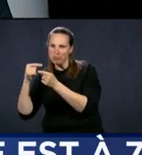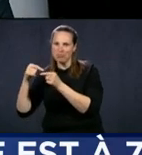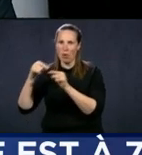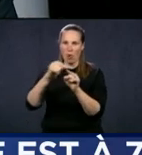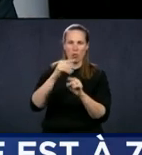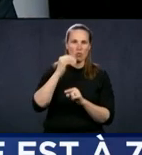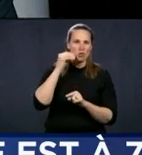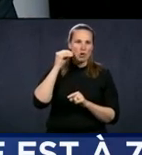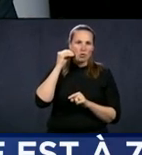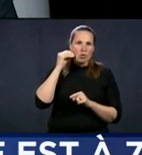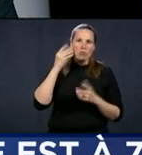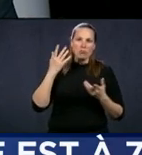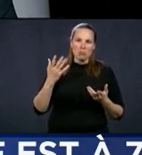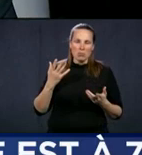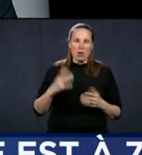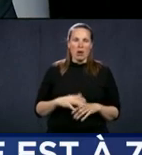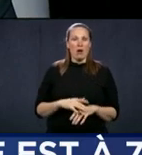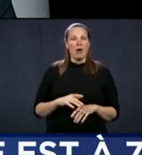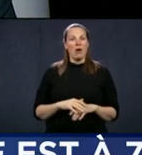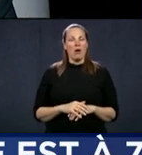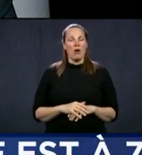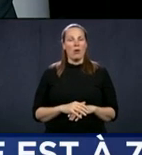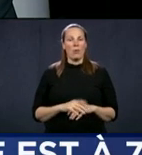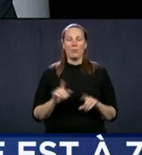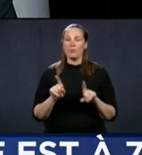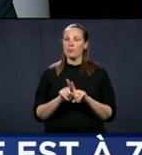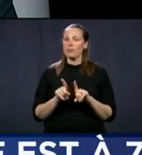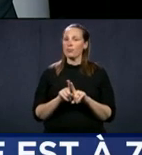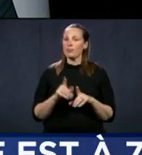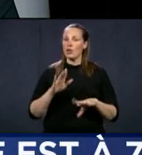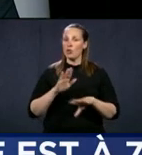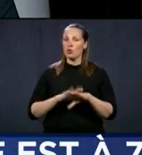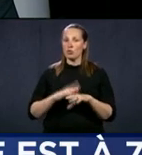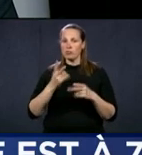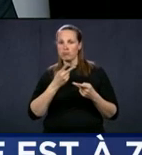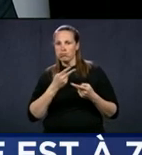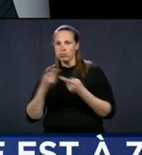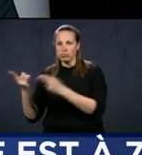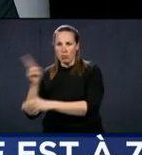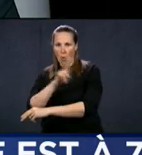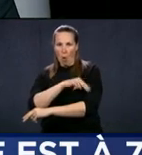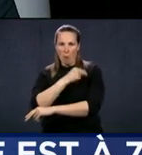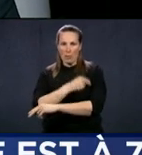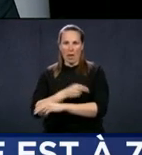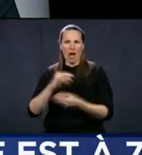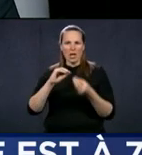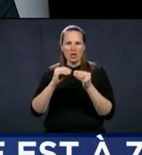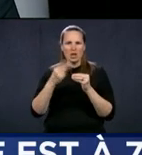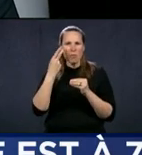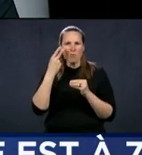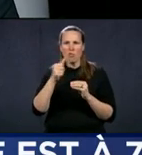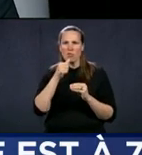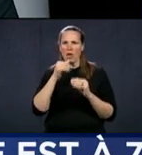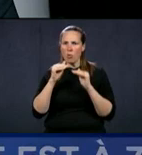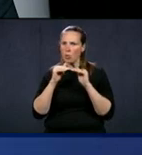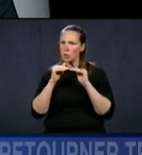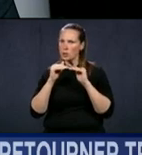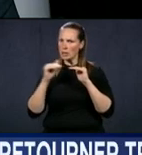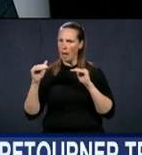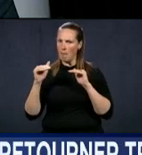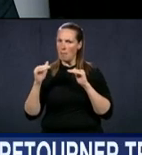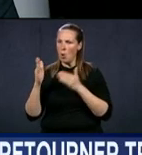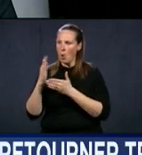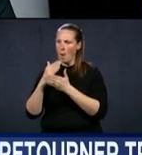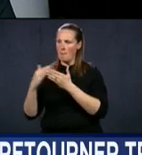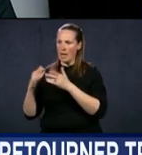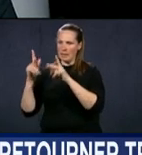amène dans d'autres territoires. En termes de hospitalisation, ça demeure stable, mais il y a une partie de ces gens-là qui ne devraient pas être à l'hôpital, mais